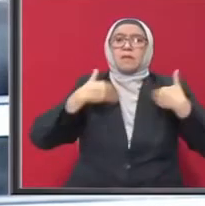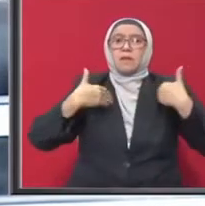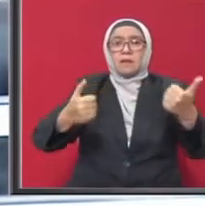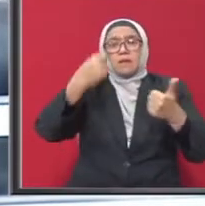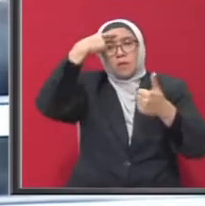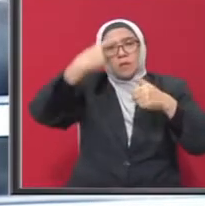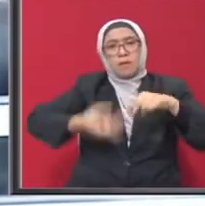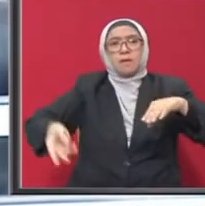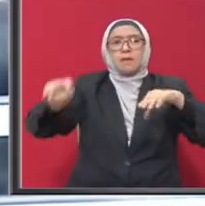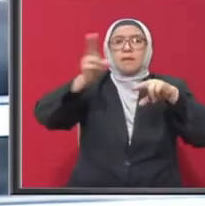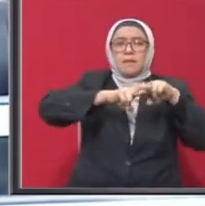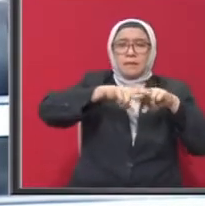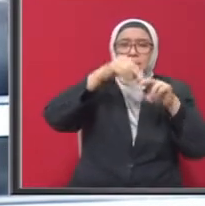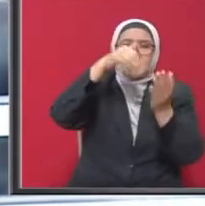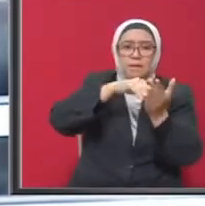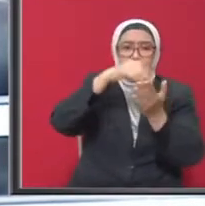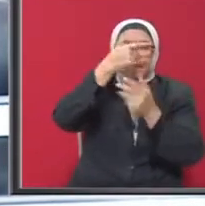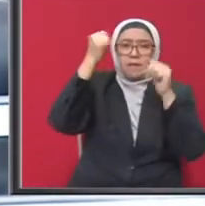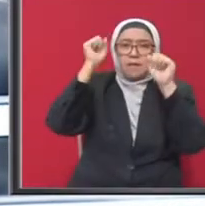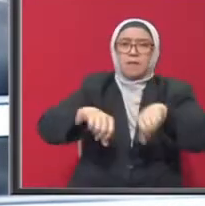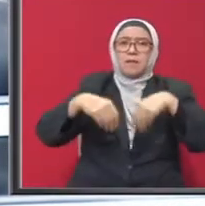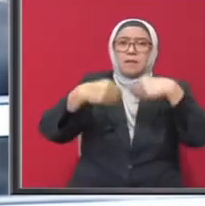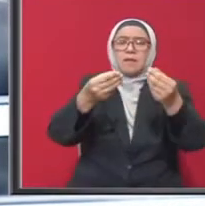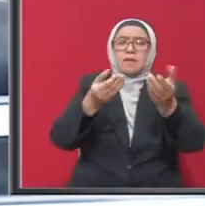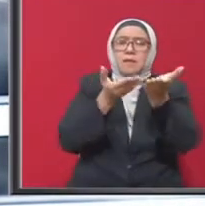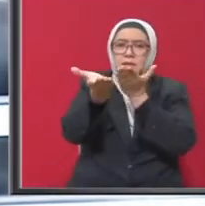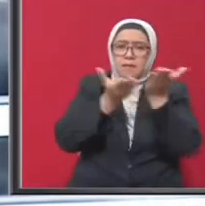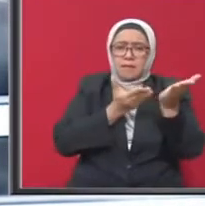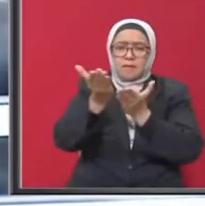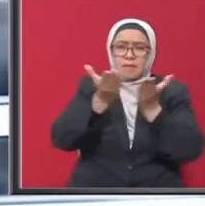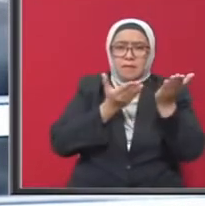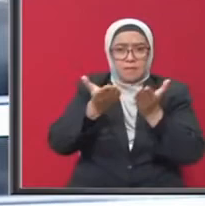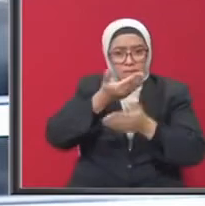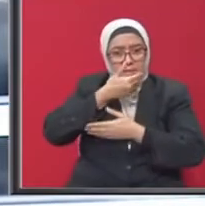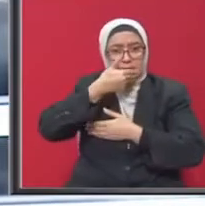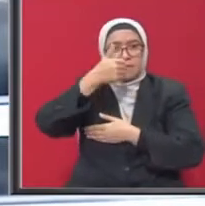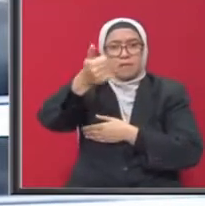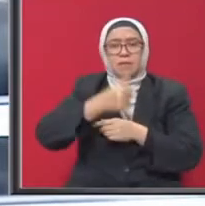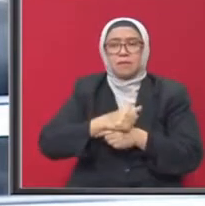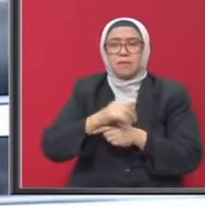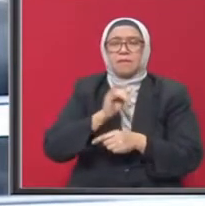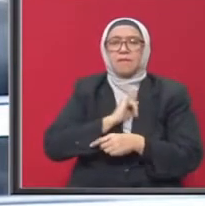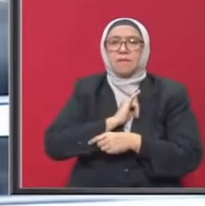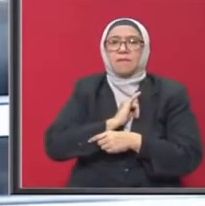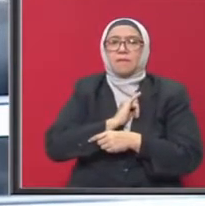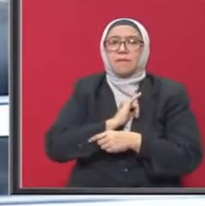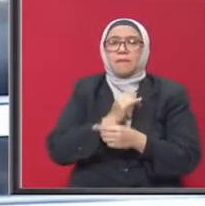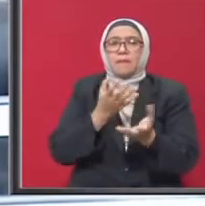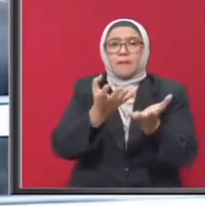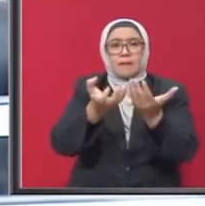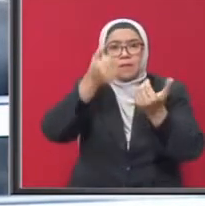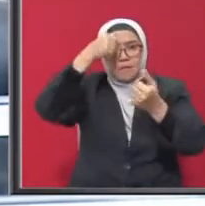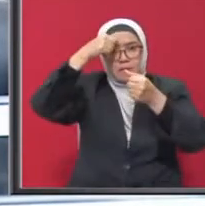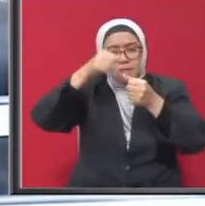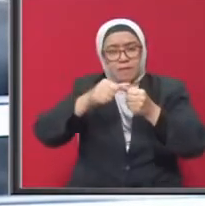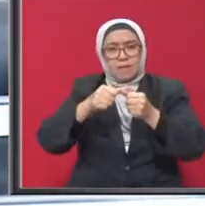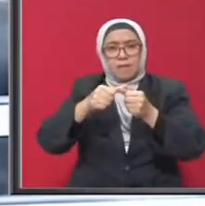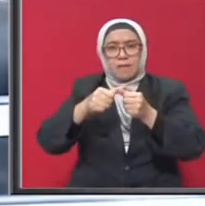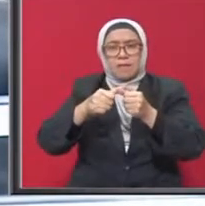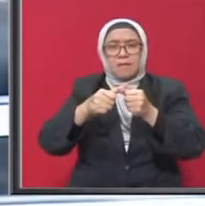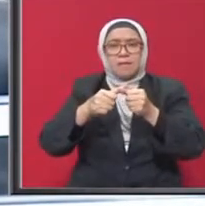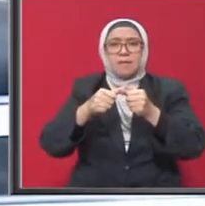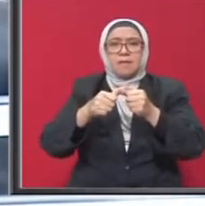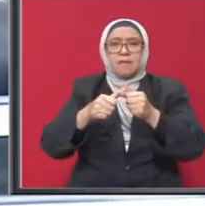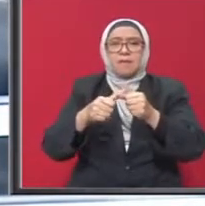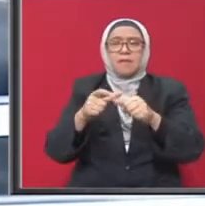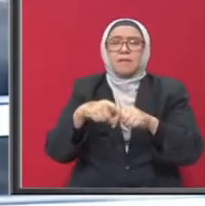boleh eh Hai tetap memberikan peringatan yang terbaik saya juga ingin mengambil kesempatan mengingatkan bahwa mereka yang ditempatkan